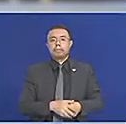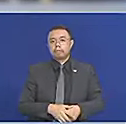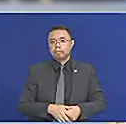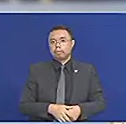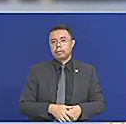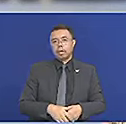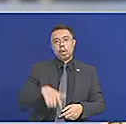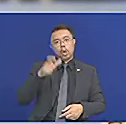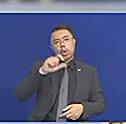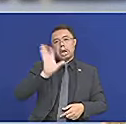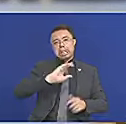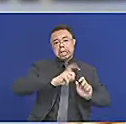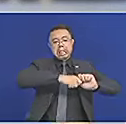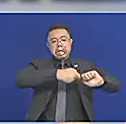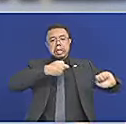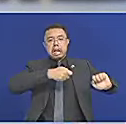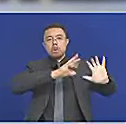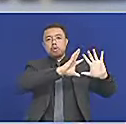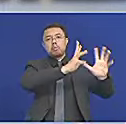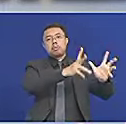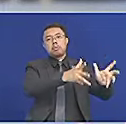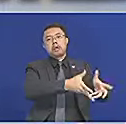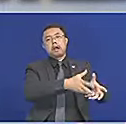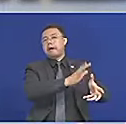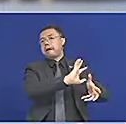Maka orang tidak terikat dengan dunia ini.